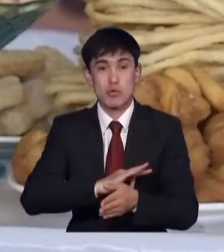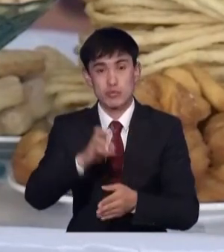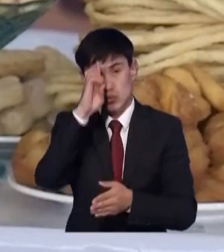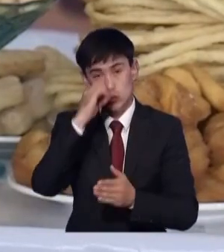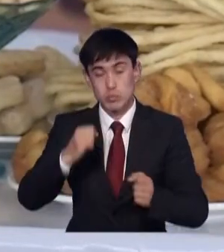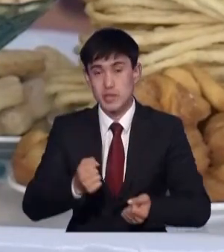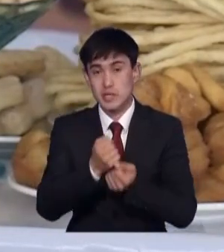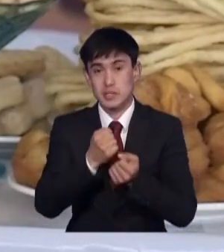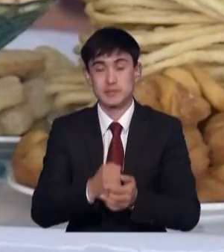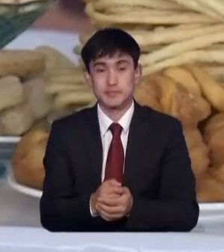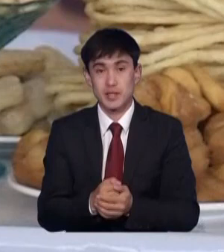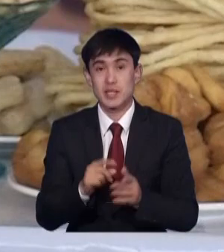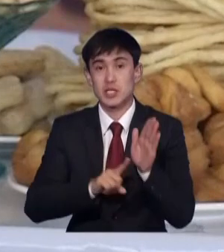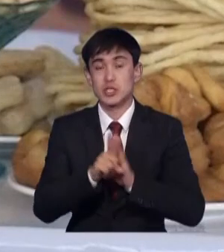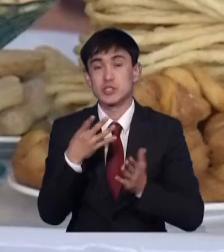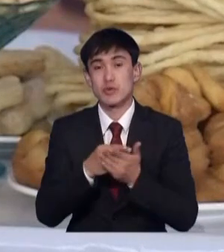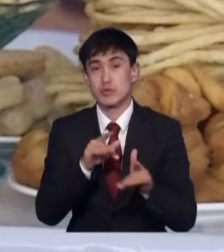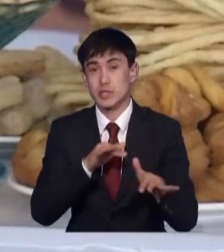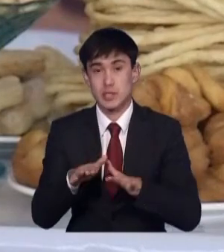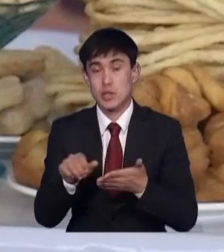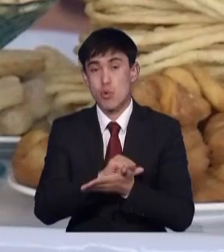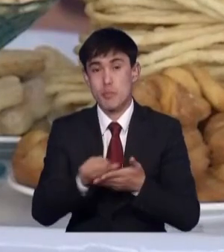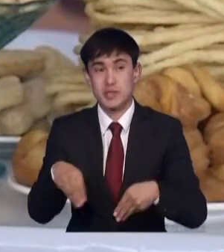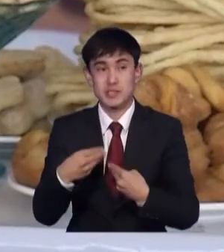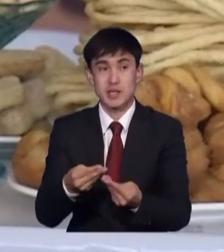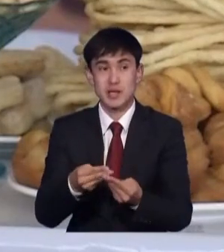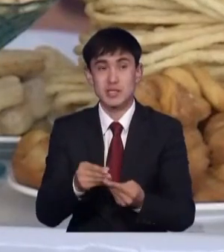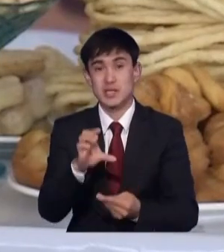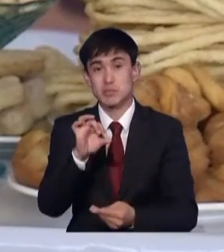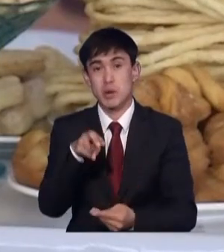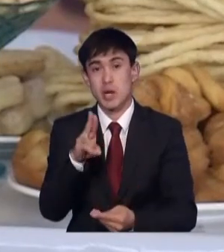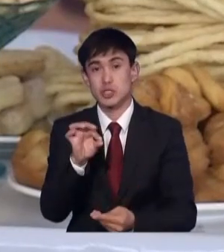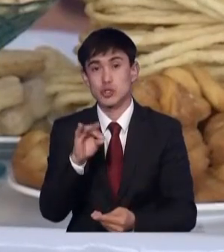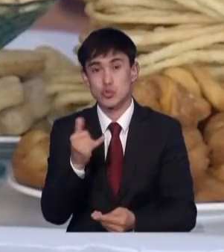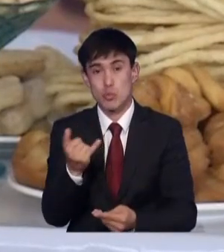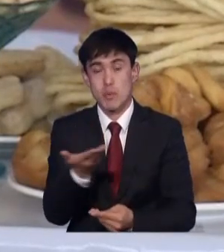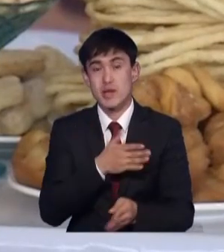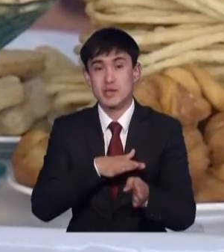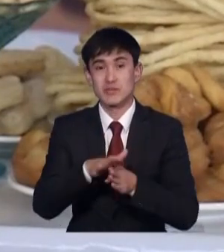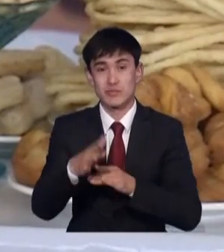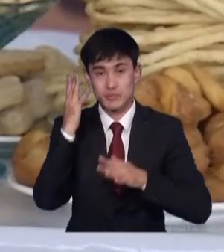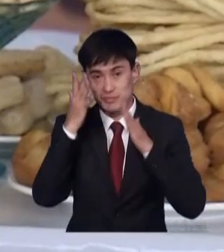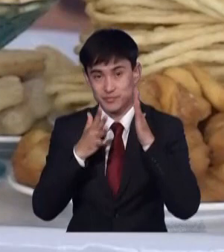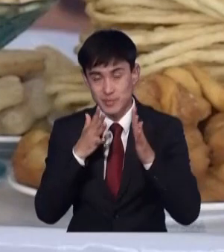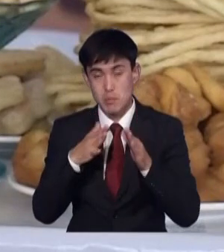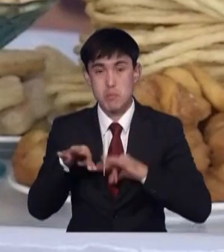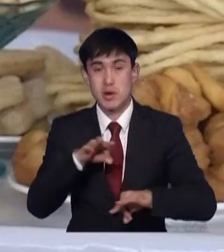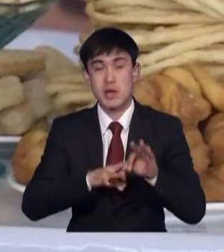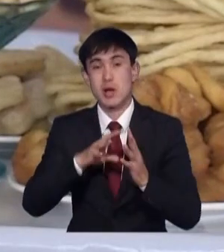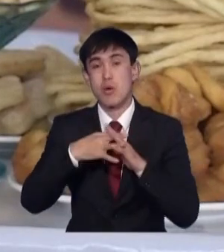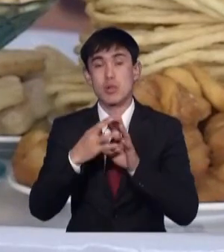государственной поддержкой и начать своё дело документы я сдала в СПК жтс в итоге мои мечты осуществились проект